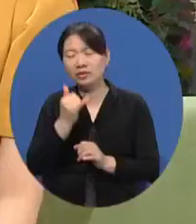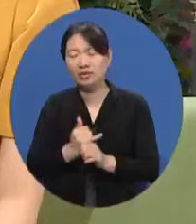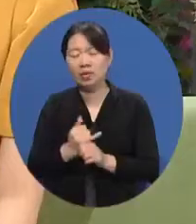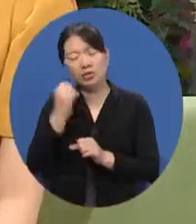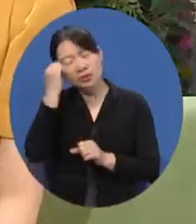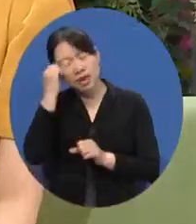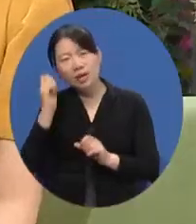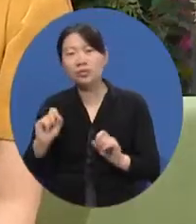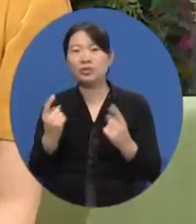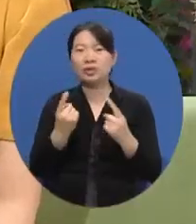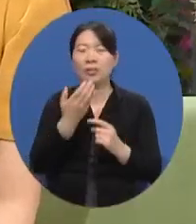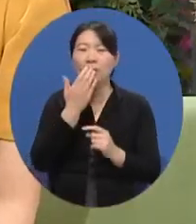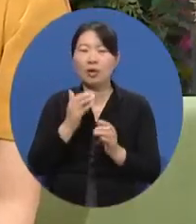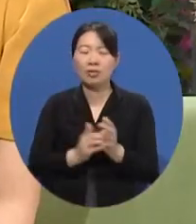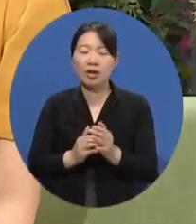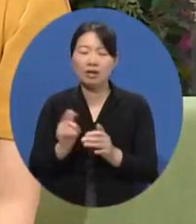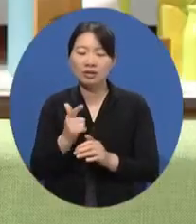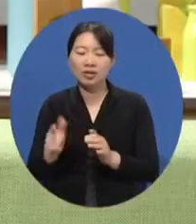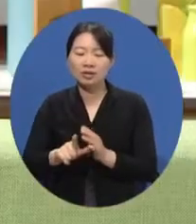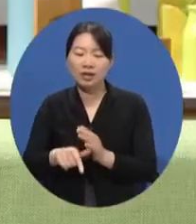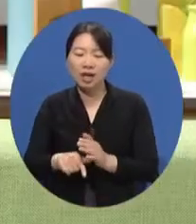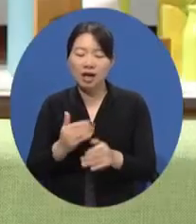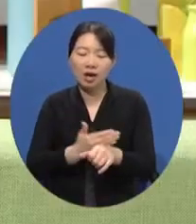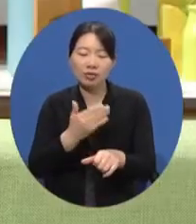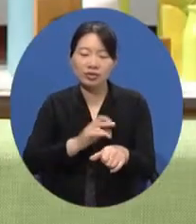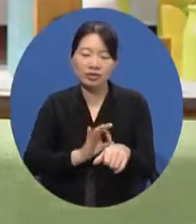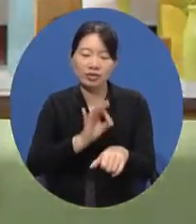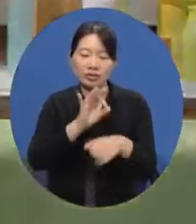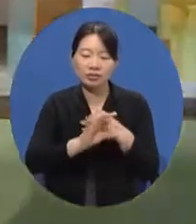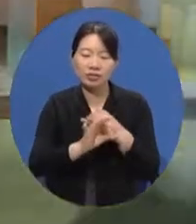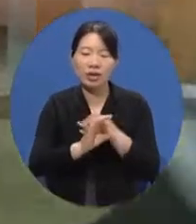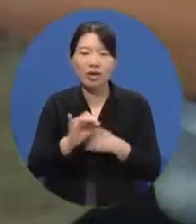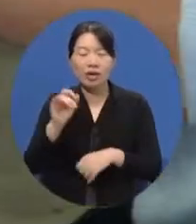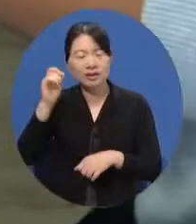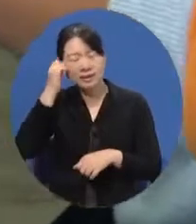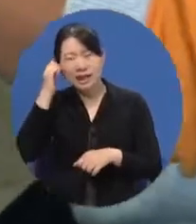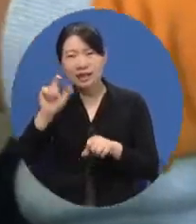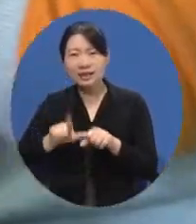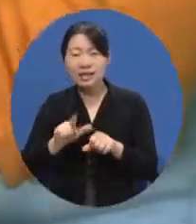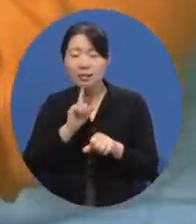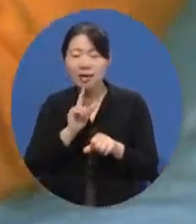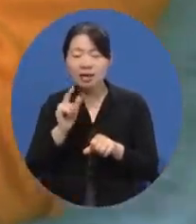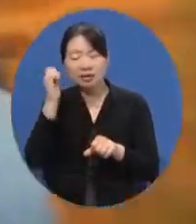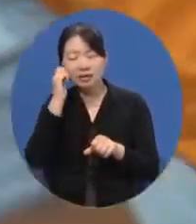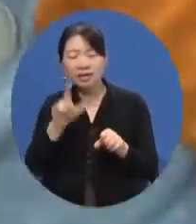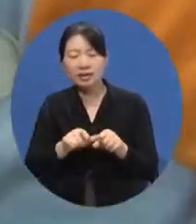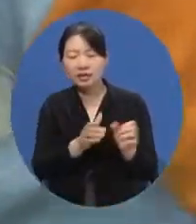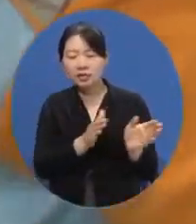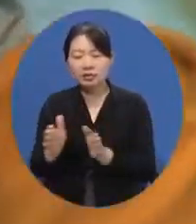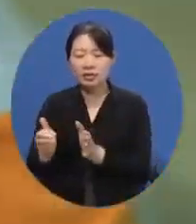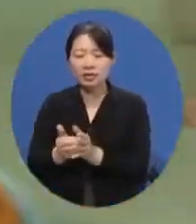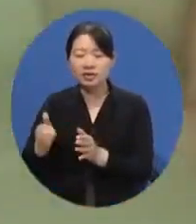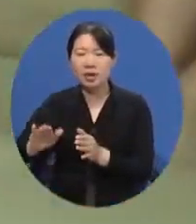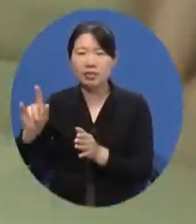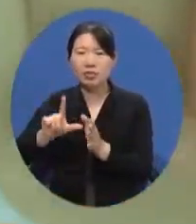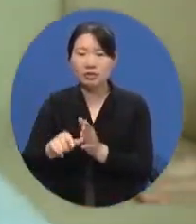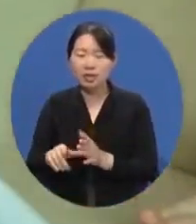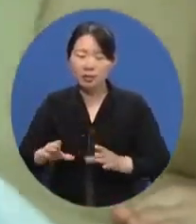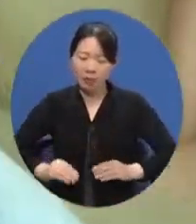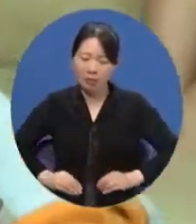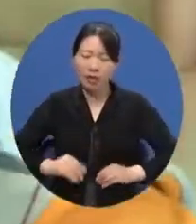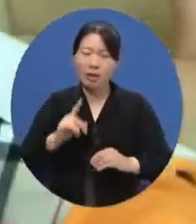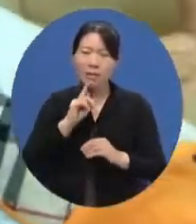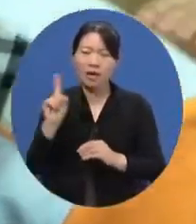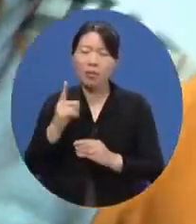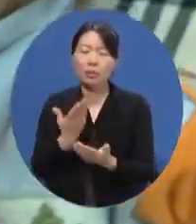저녁 때도 먹는 거예요. 저녁 때도 한 9시, 10시 되면 이제 자는 시간이잖아요. 다 취침 준비를 하는데도 그때도 어쩔 때는 배고프다고